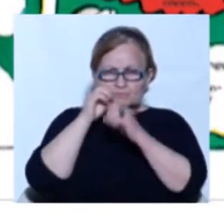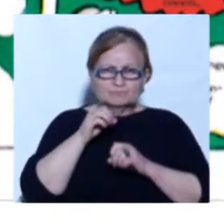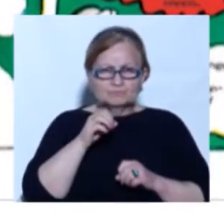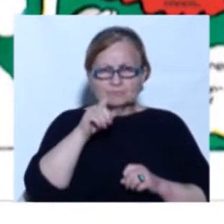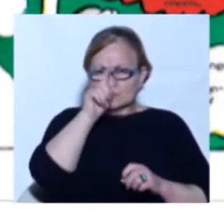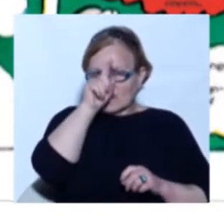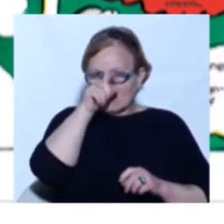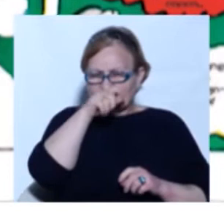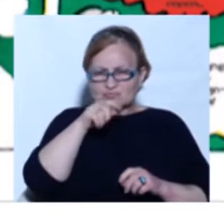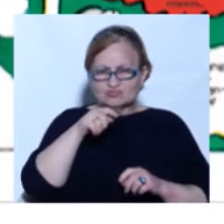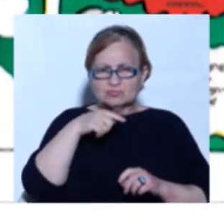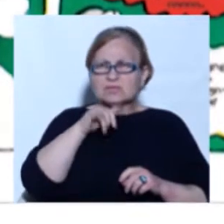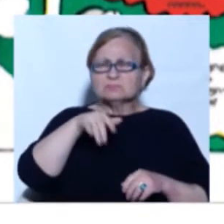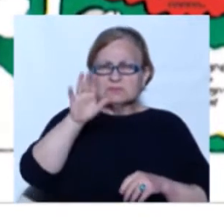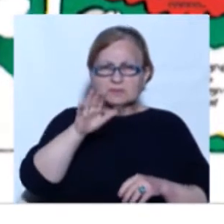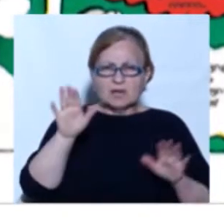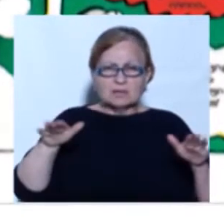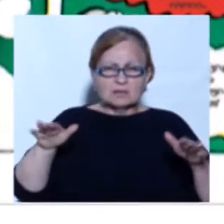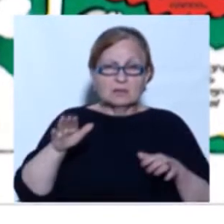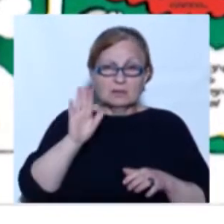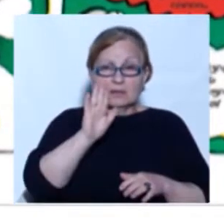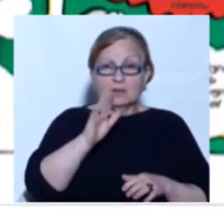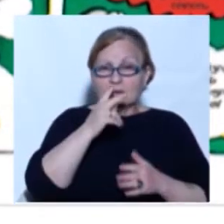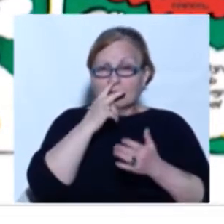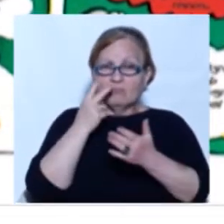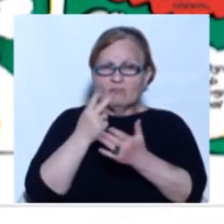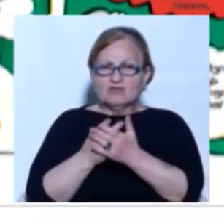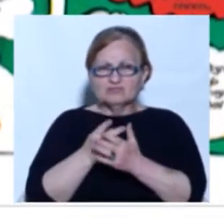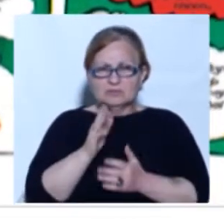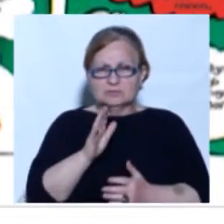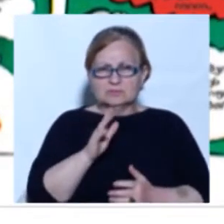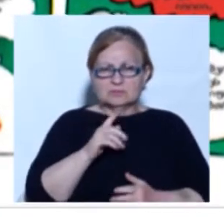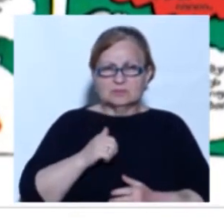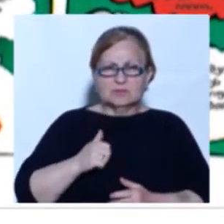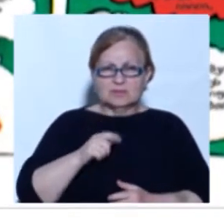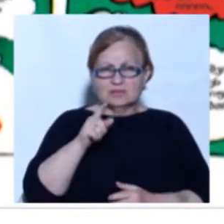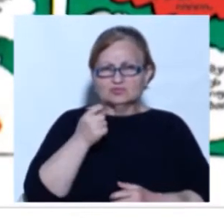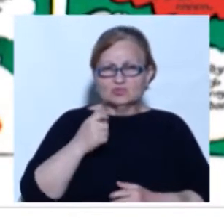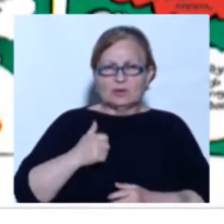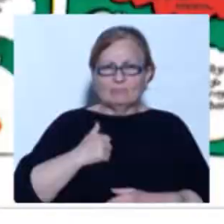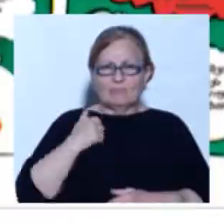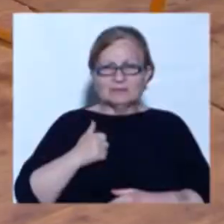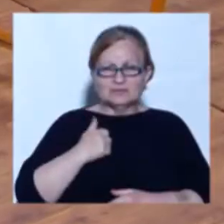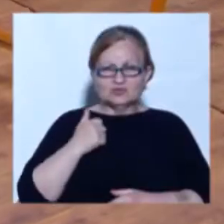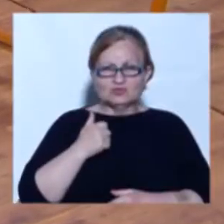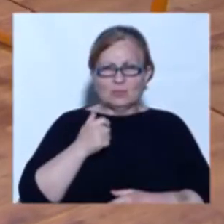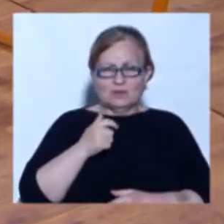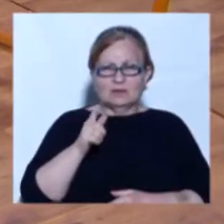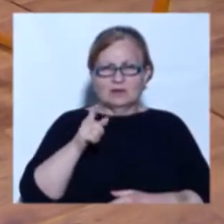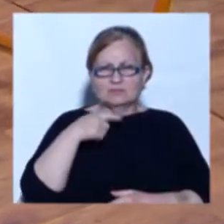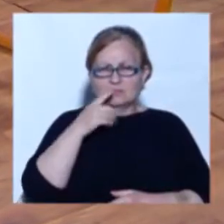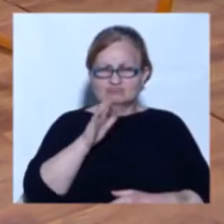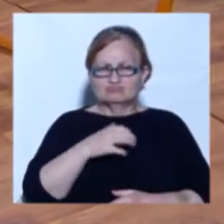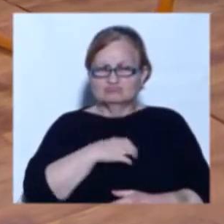ყანჩალა სად მიფრინავ, დაბრუნდი. ვაჩვენე ბოლოკას რა ბიჭიცავარ? Ხომ გახსოვს, რომ გითხარით, ამომწონება უყვარს დრო და დრო მეთქი